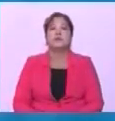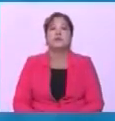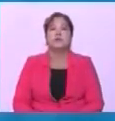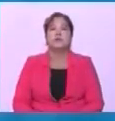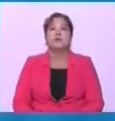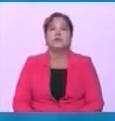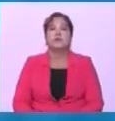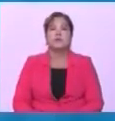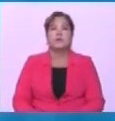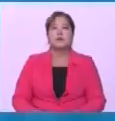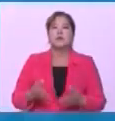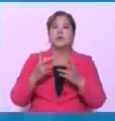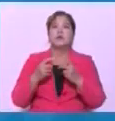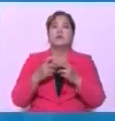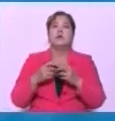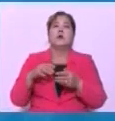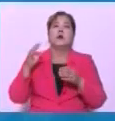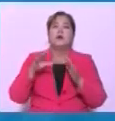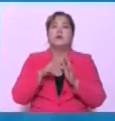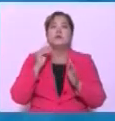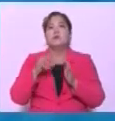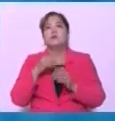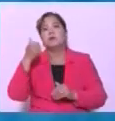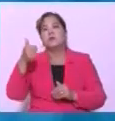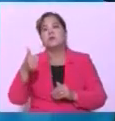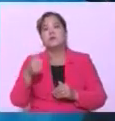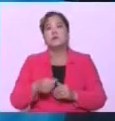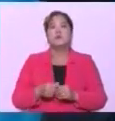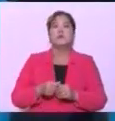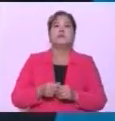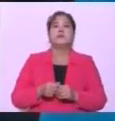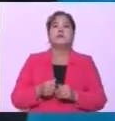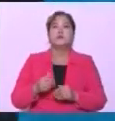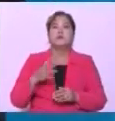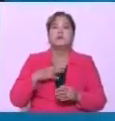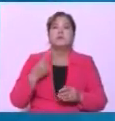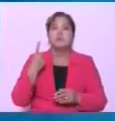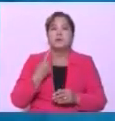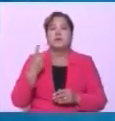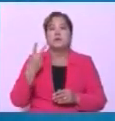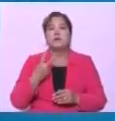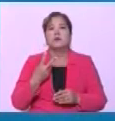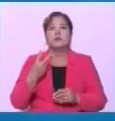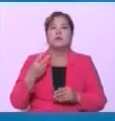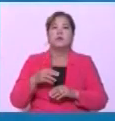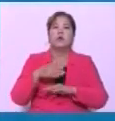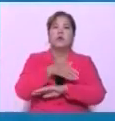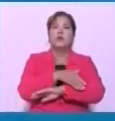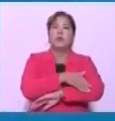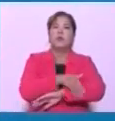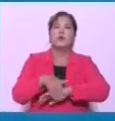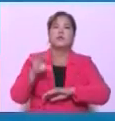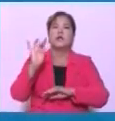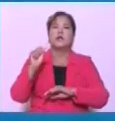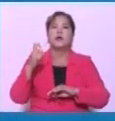впервые количество Избирателей хорошее Они активно участвуют наш участок ох ули села Рахат Наблюдатели также